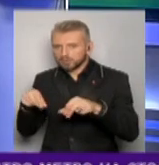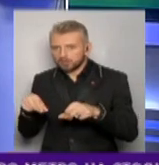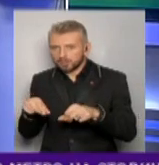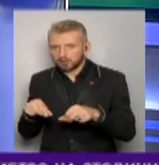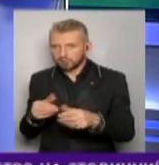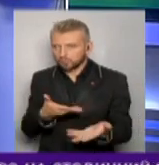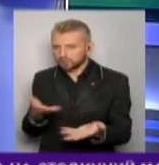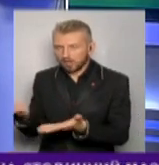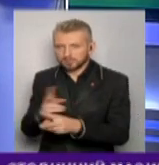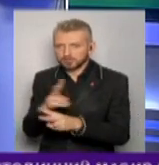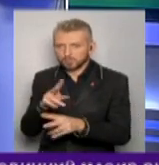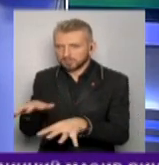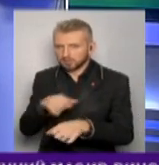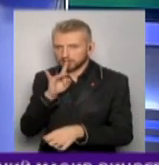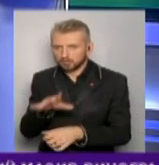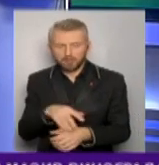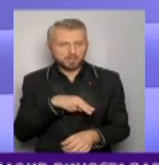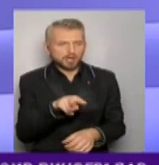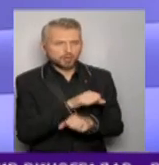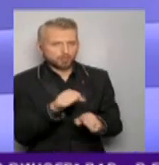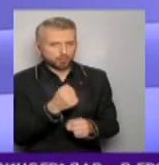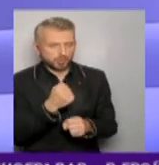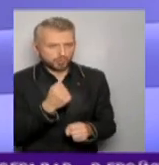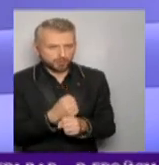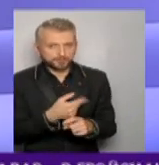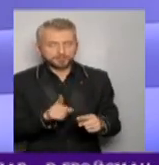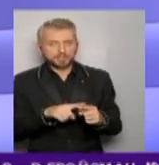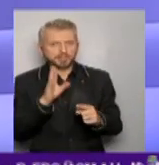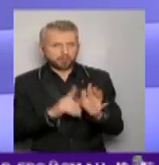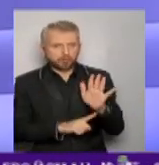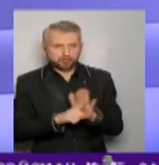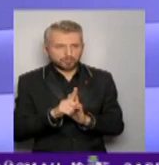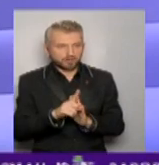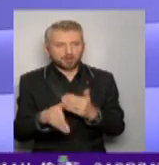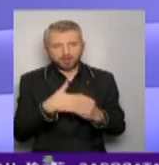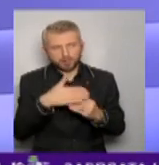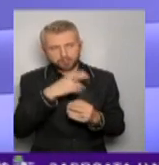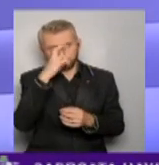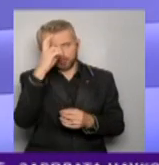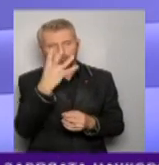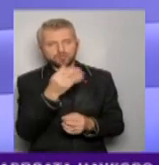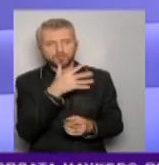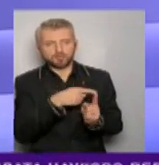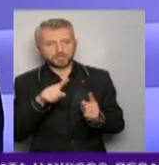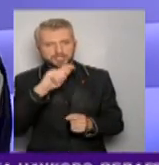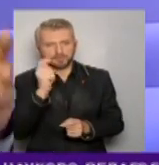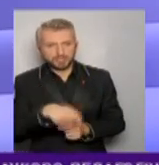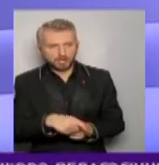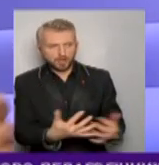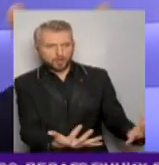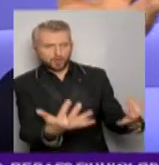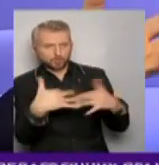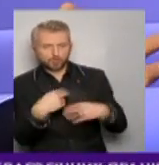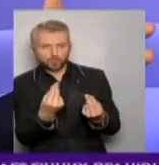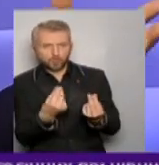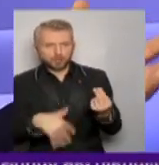ж забирати землю, силу місць не буде. Паралельно цього не можна робити, бо це почнеться кара Божа. Да ще під час війни, да хлинуть сюди гроші,